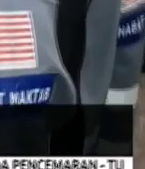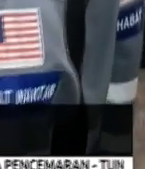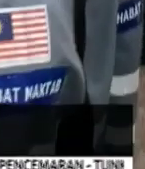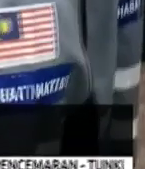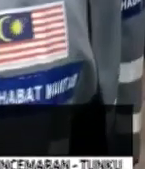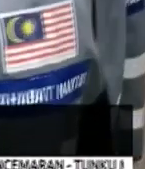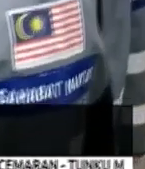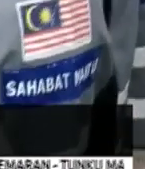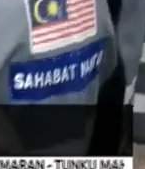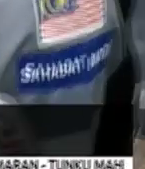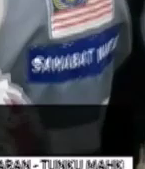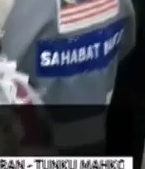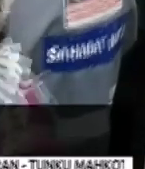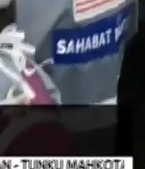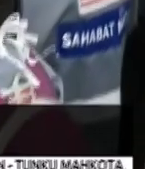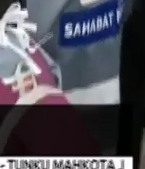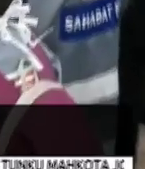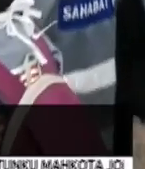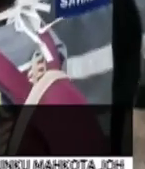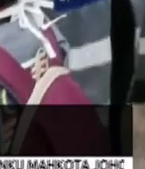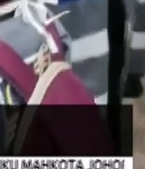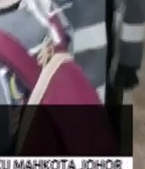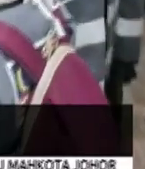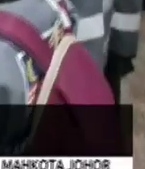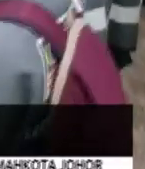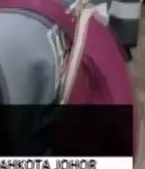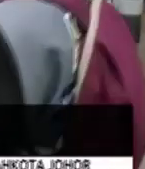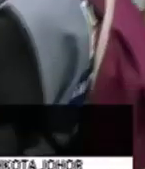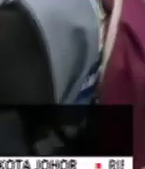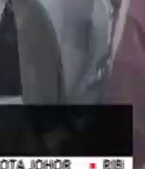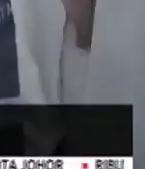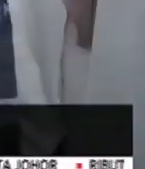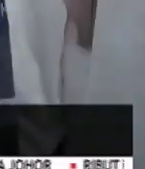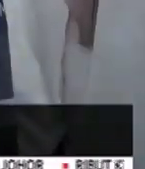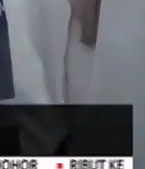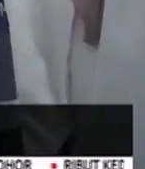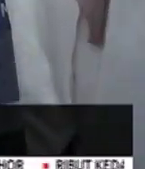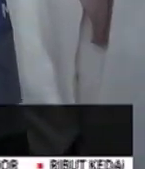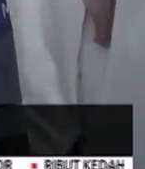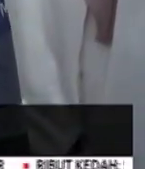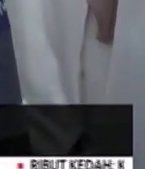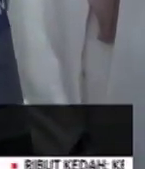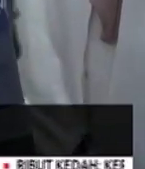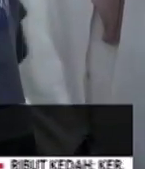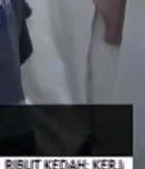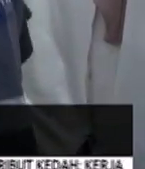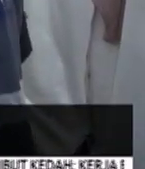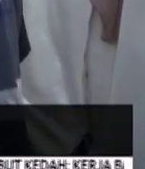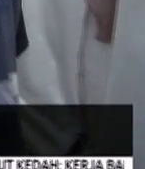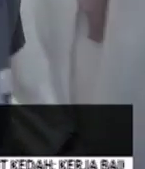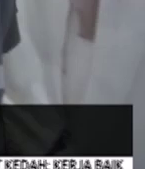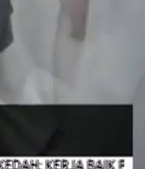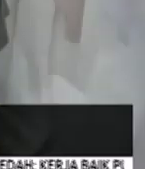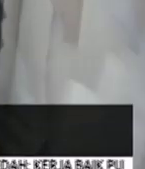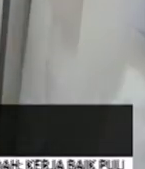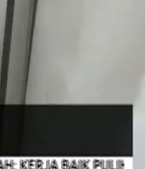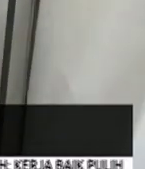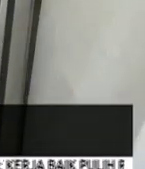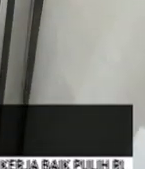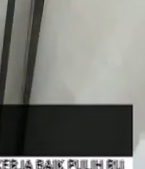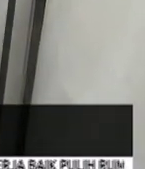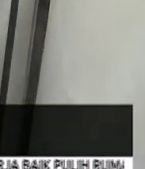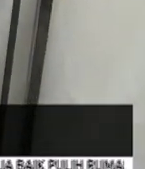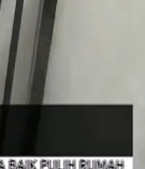untuk berada dalam kemah untuk bermunajat, tetapi mereka di luar kemah masih lagi membantu para jemaah haji